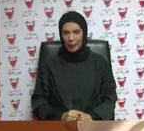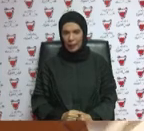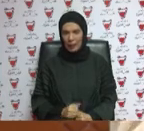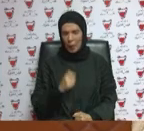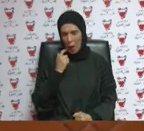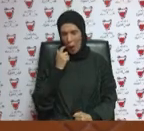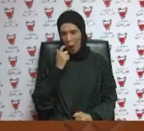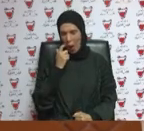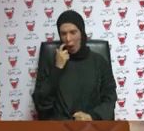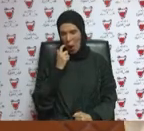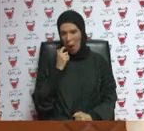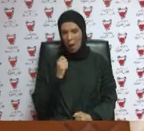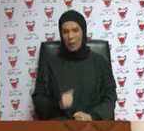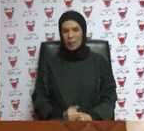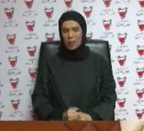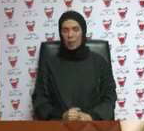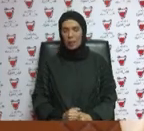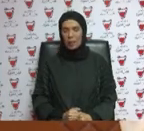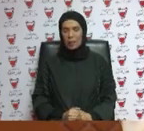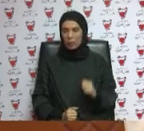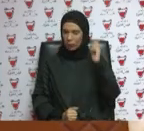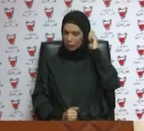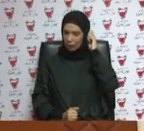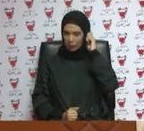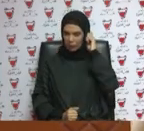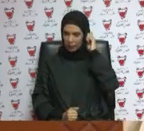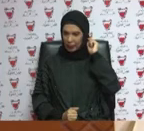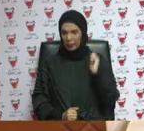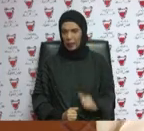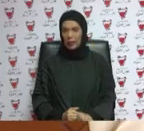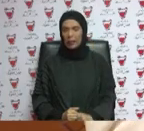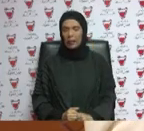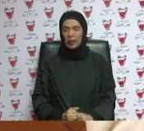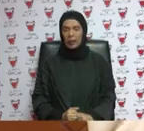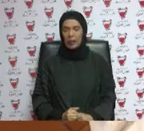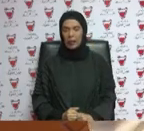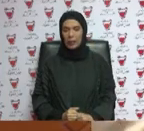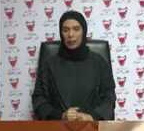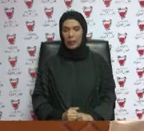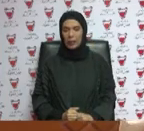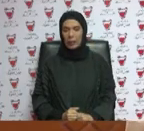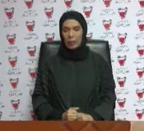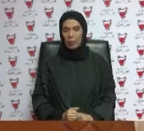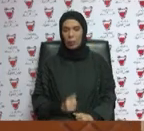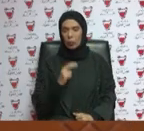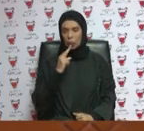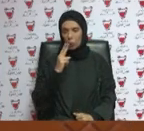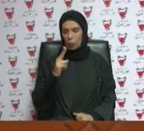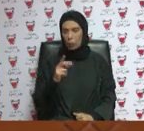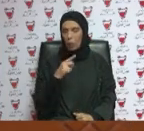تنفيذا لتوجيهاتك معالي الرئيس، وإلا في الجعبة كثير. ثم أقول